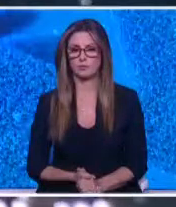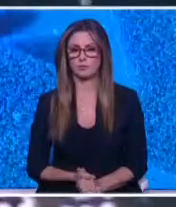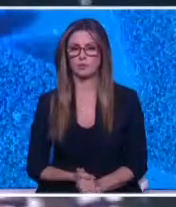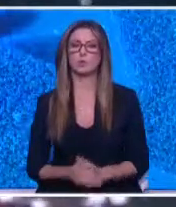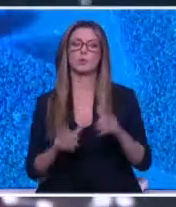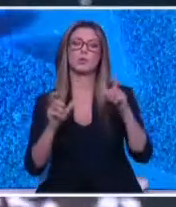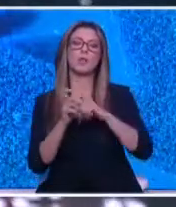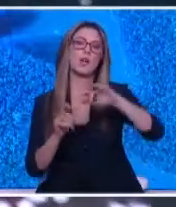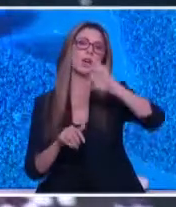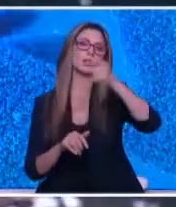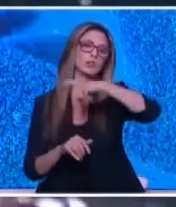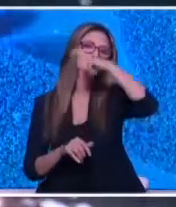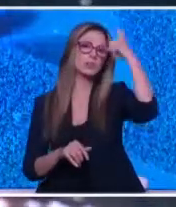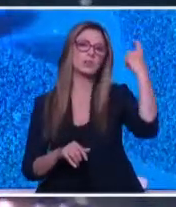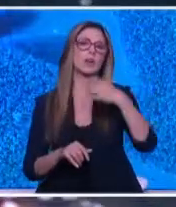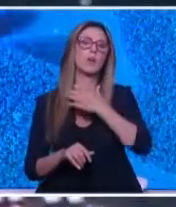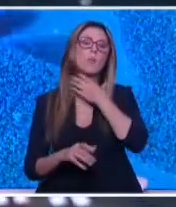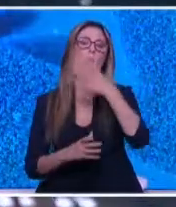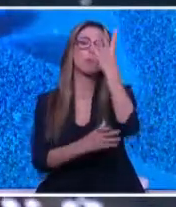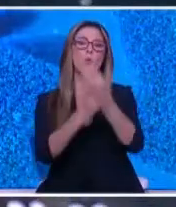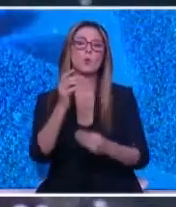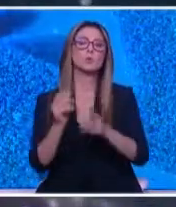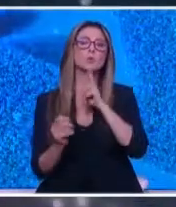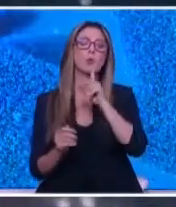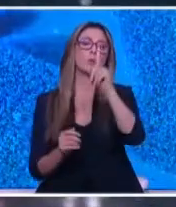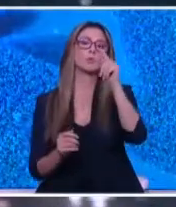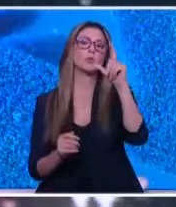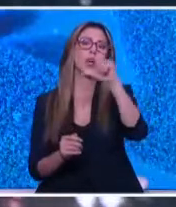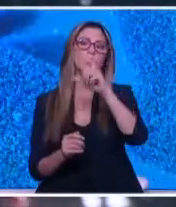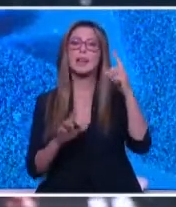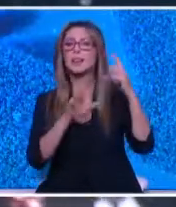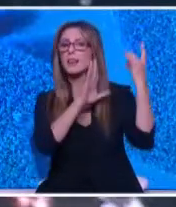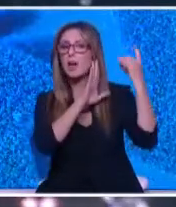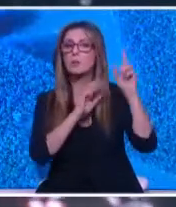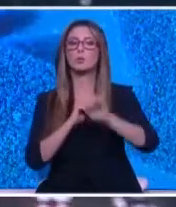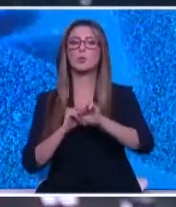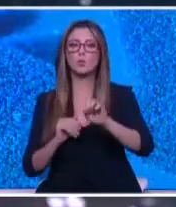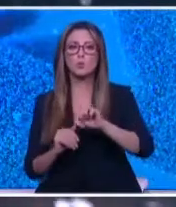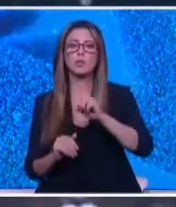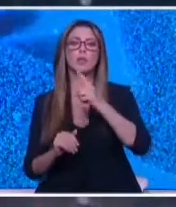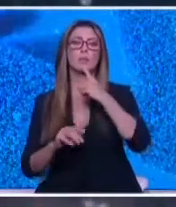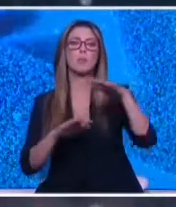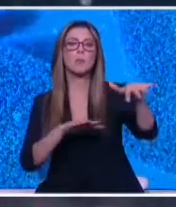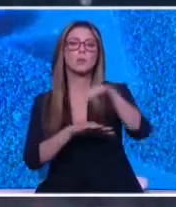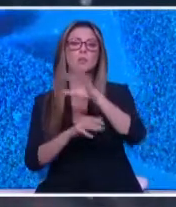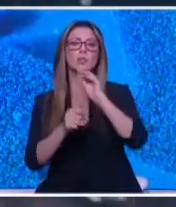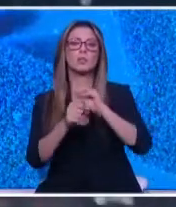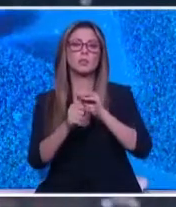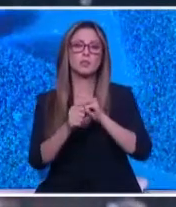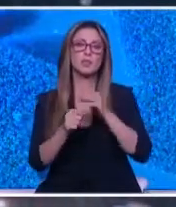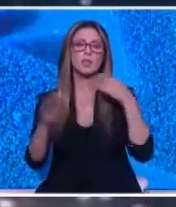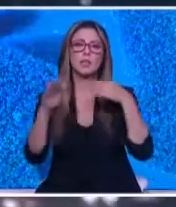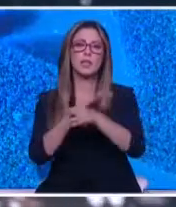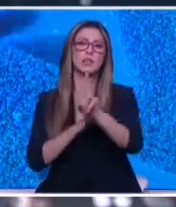Güneydoğu'da aşırı sıcak hava boğulma vakalarını da artırdı. Son 1,5 ayda sadece Diyarbakır ve Şanlıurfa'da nehir, baraj gölü ve sulama kanallarına